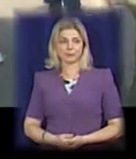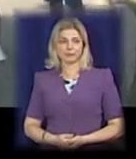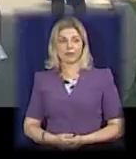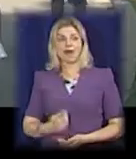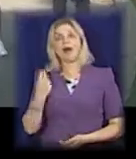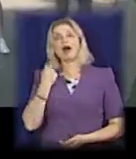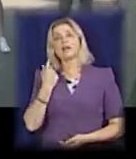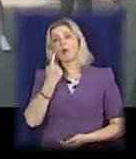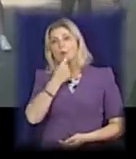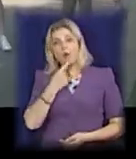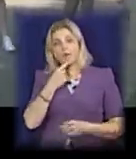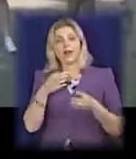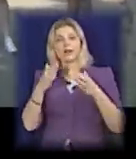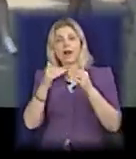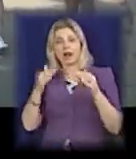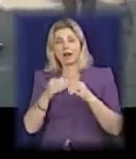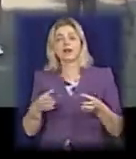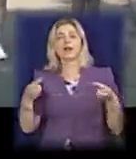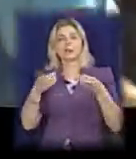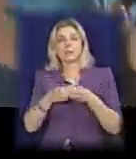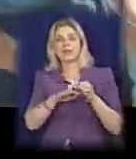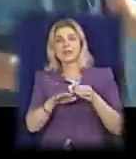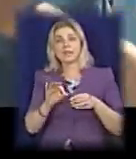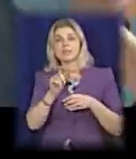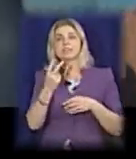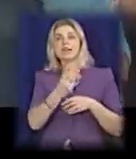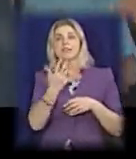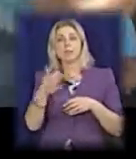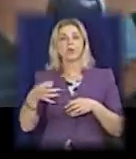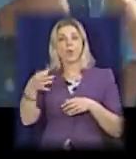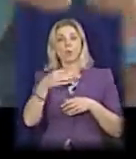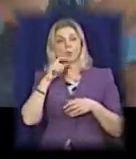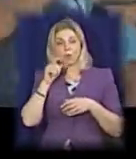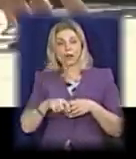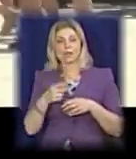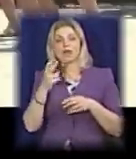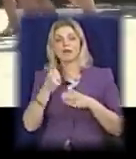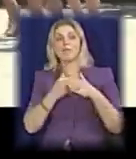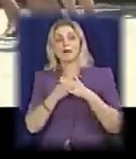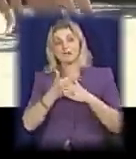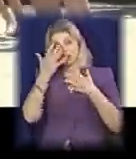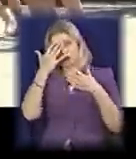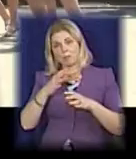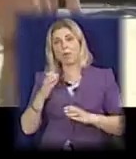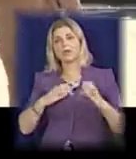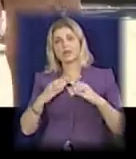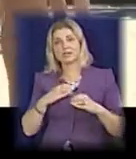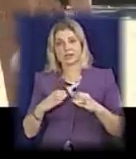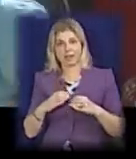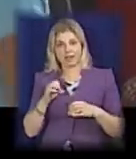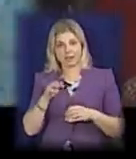Англомовний табір «Маскот» зібрав підлітків з 21 області України. Тиждень проводили заняття на базі Чорноморського університету імені Петра